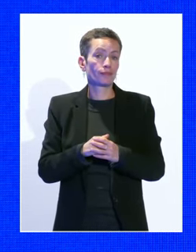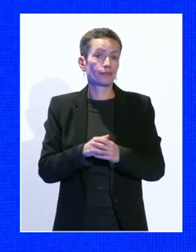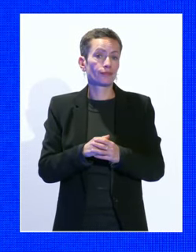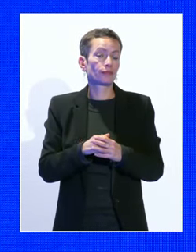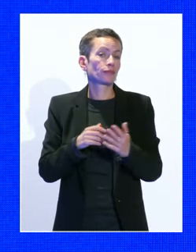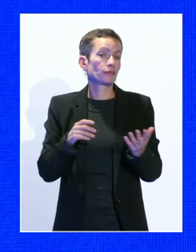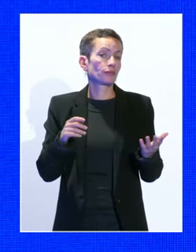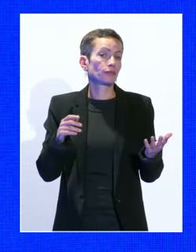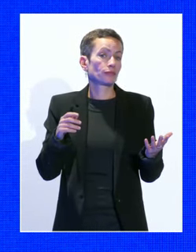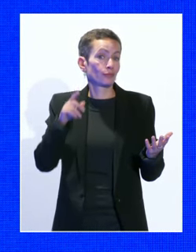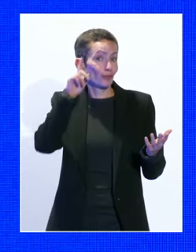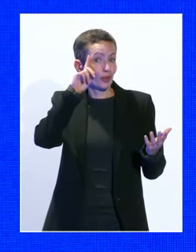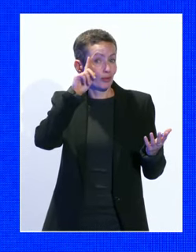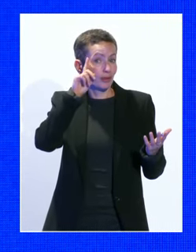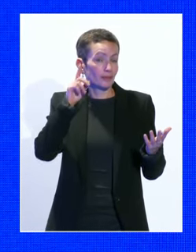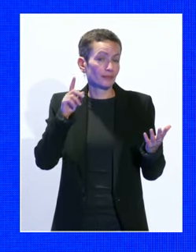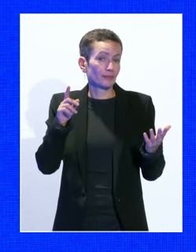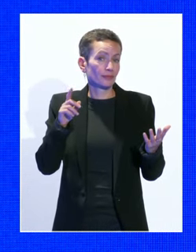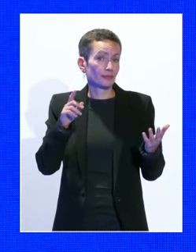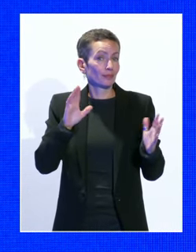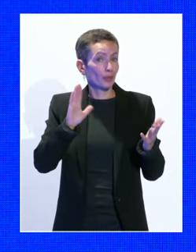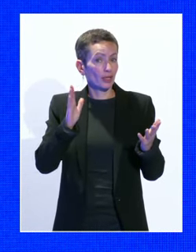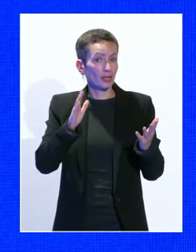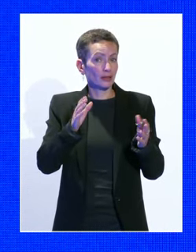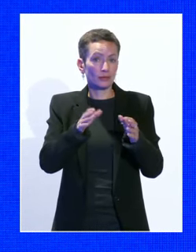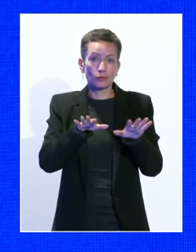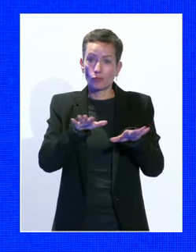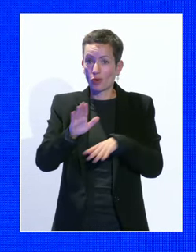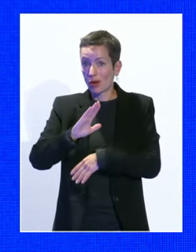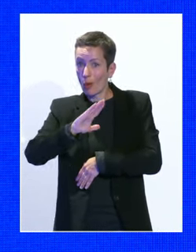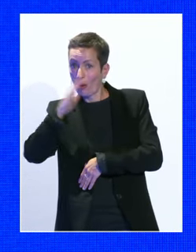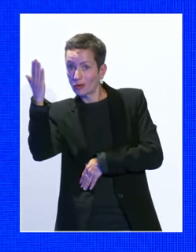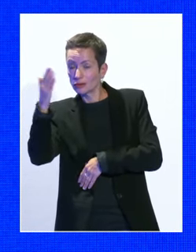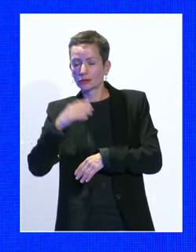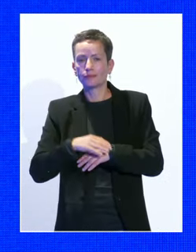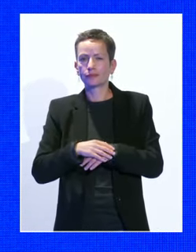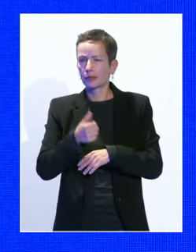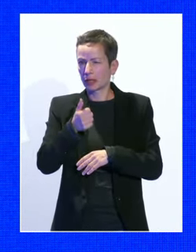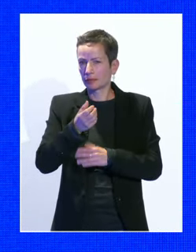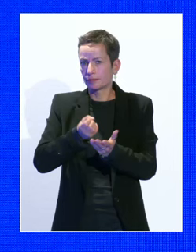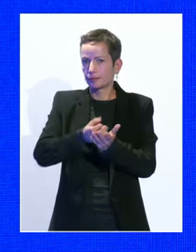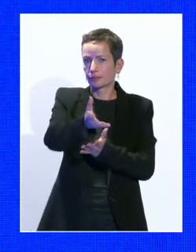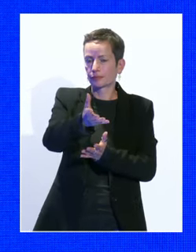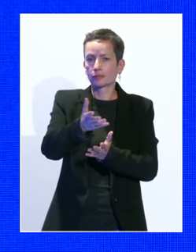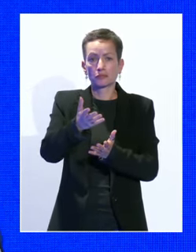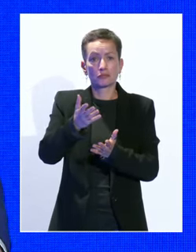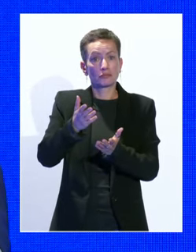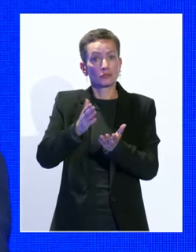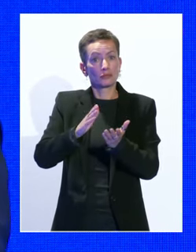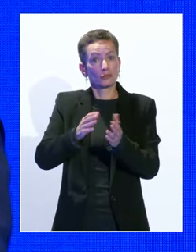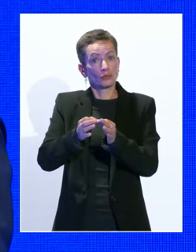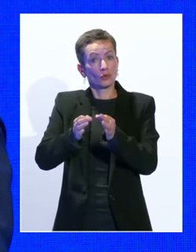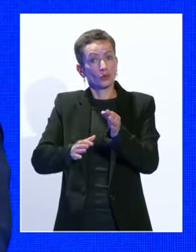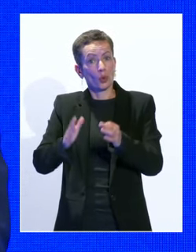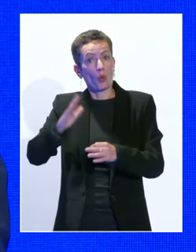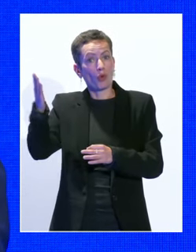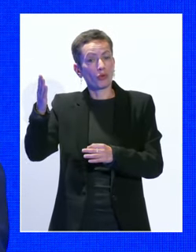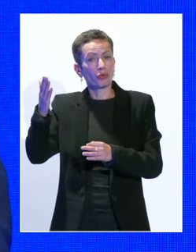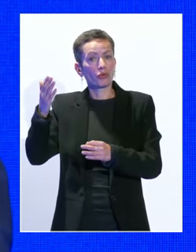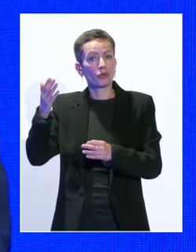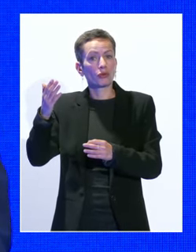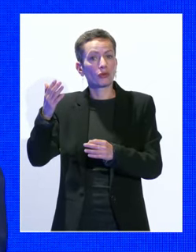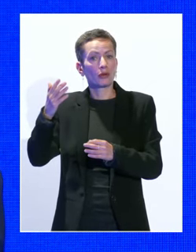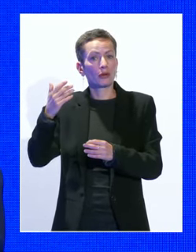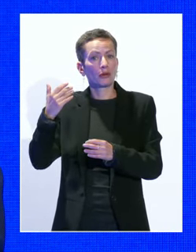en vérité, peut-être d'autres chemins. Je voudrais en signaler un qui m'a été, sur lequel